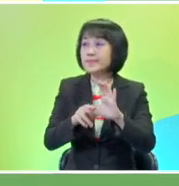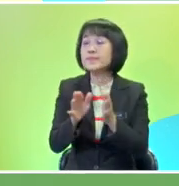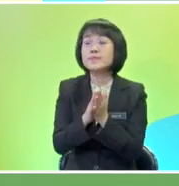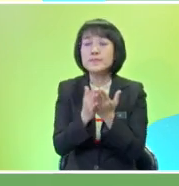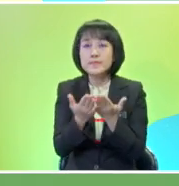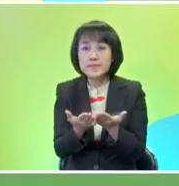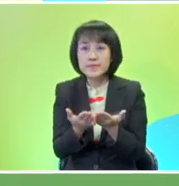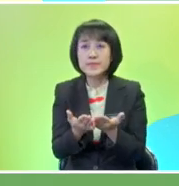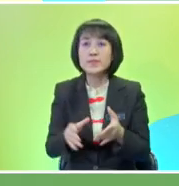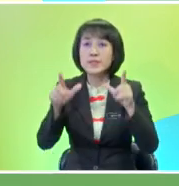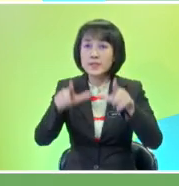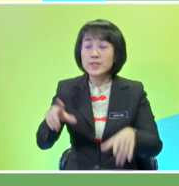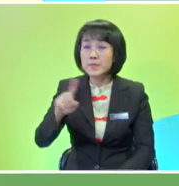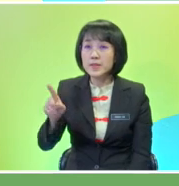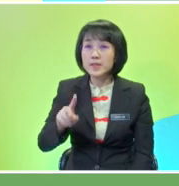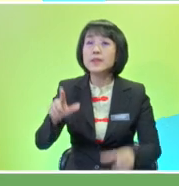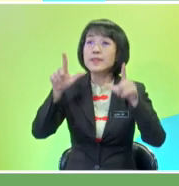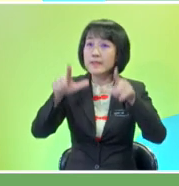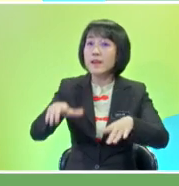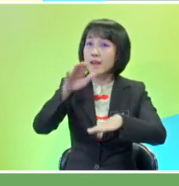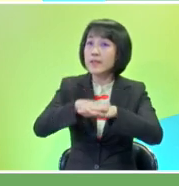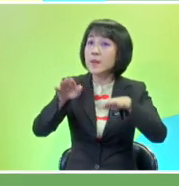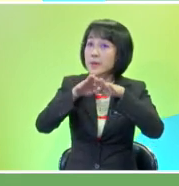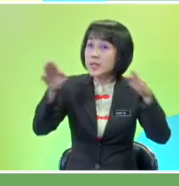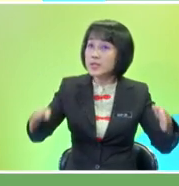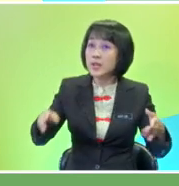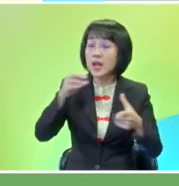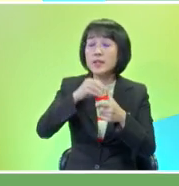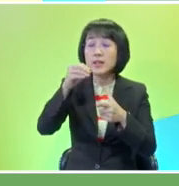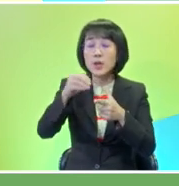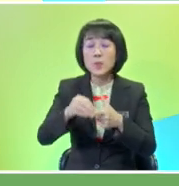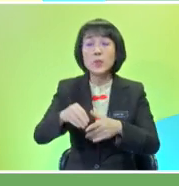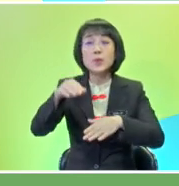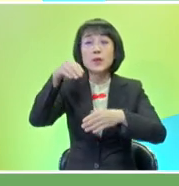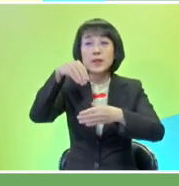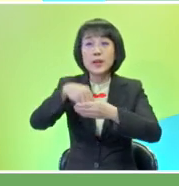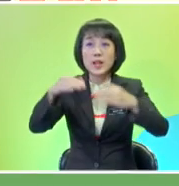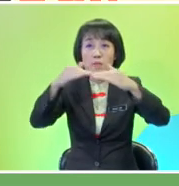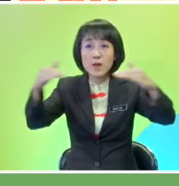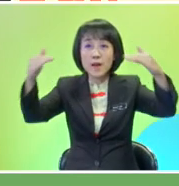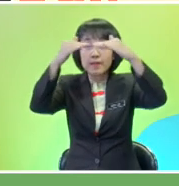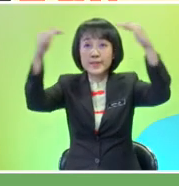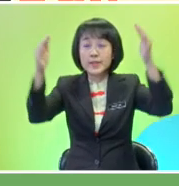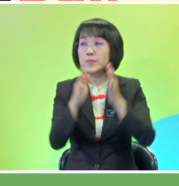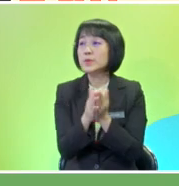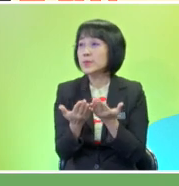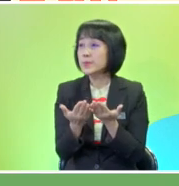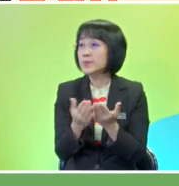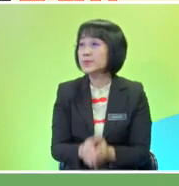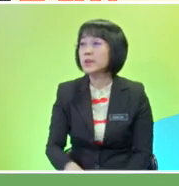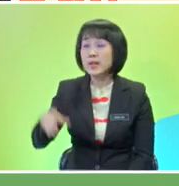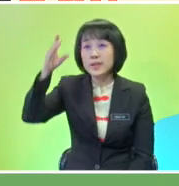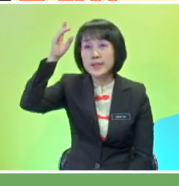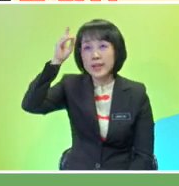di atas meja ataupun di dalam rak buku baik seterusnya kita tengok apa Denis